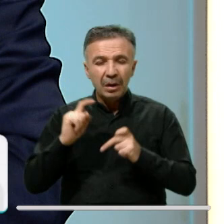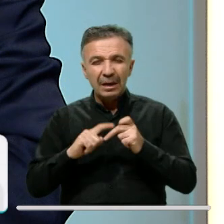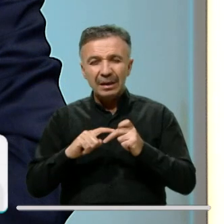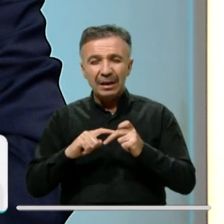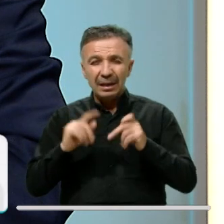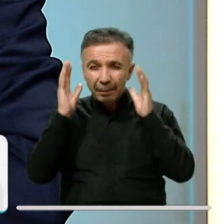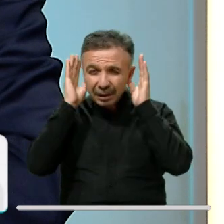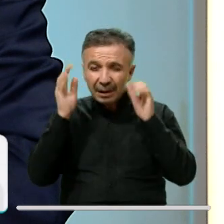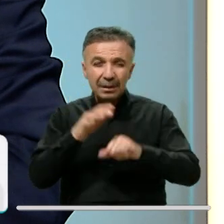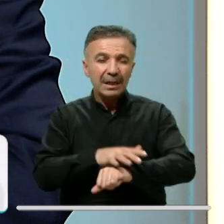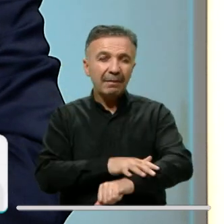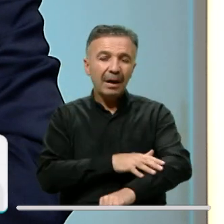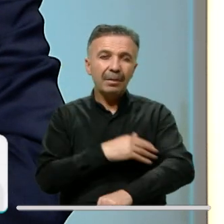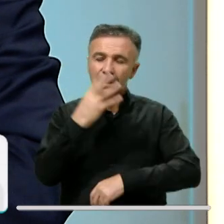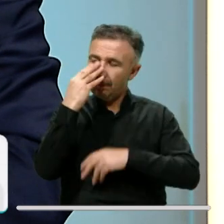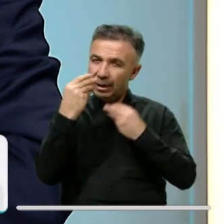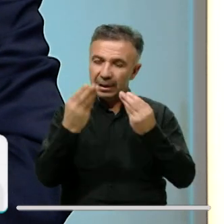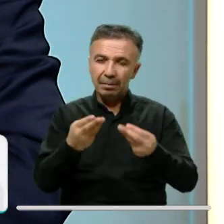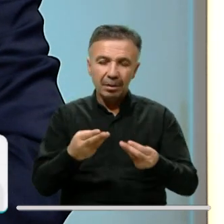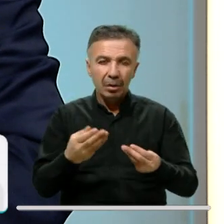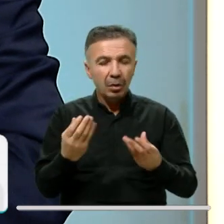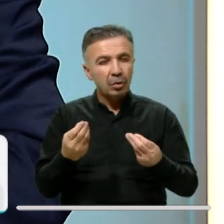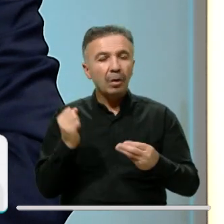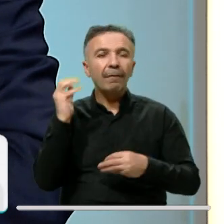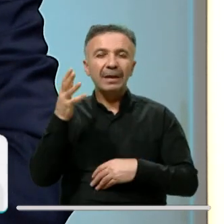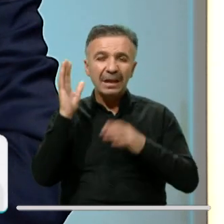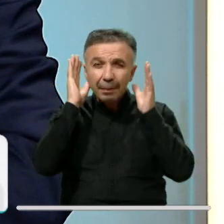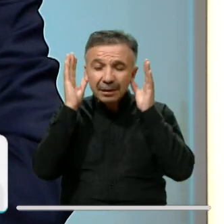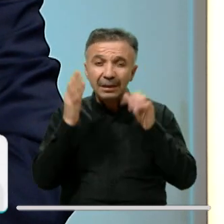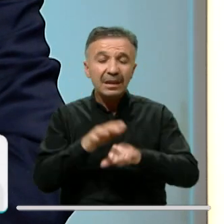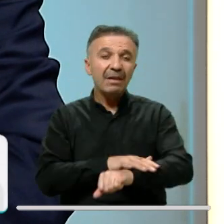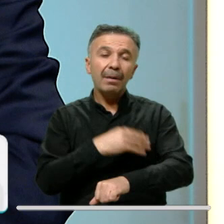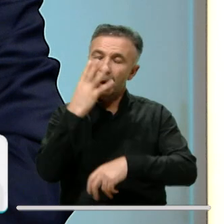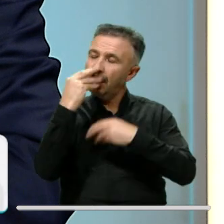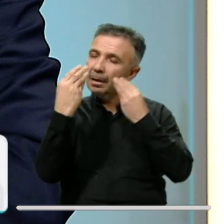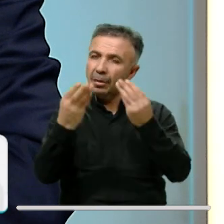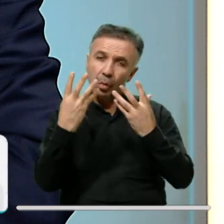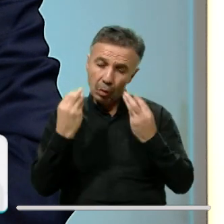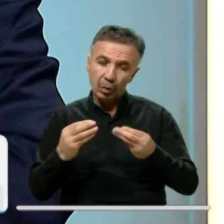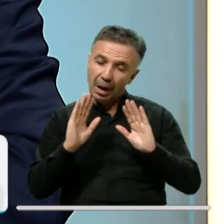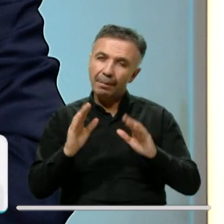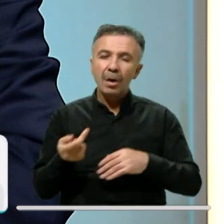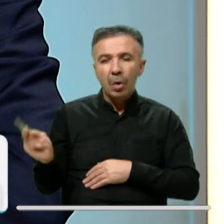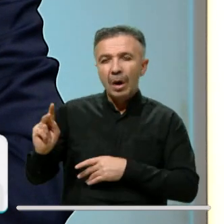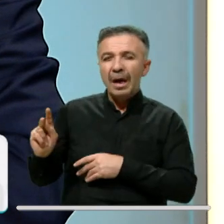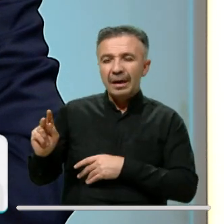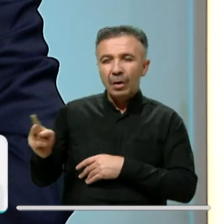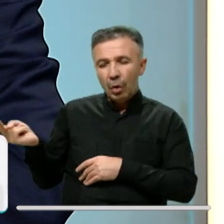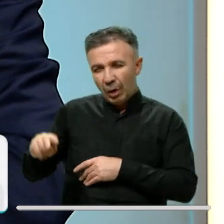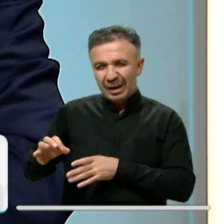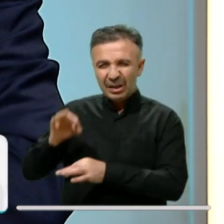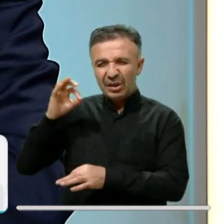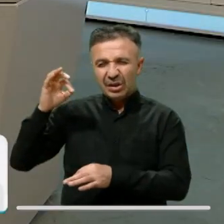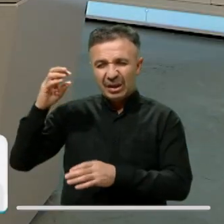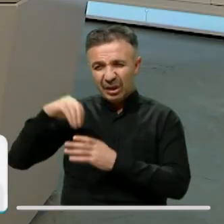da bağışlayabilir. Tabii ne kadar fazla kılarsa o kadar daha sevabını bağışlayabilir. Ama ölen kişi adına namaza niyet